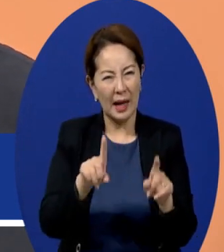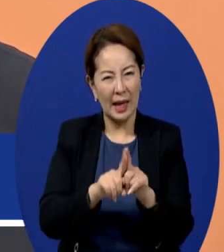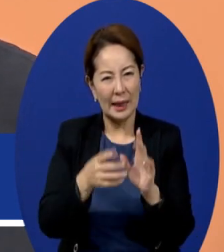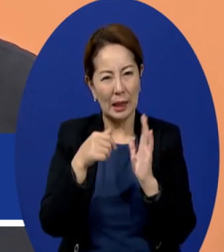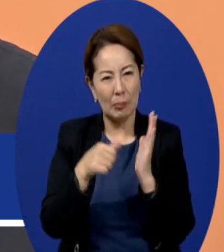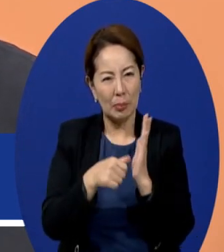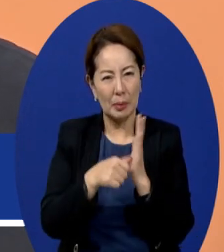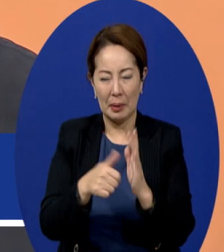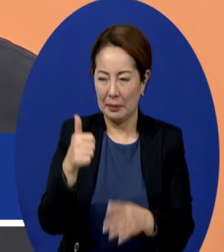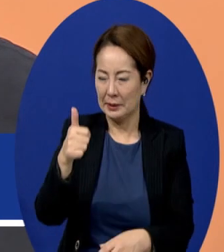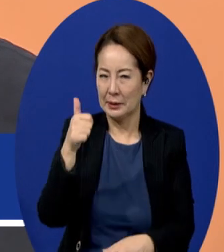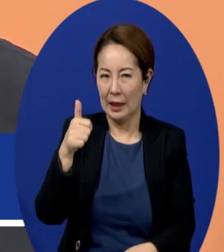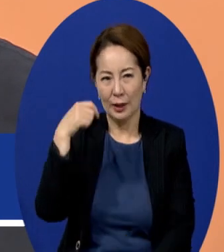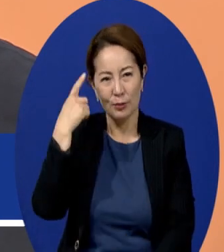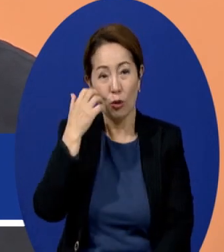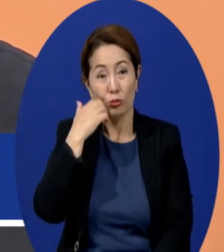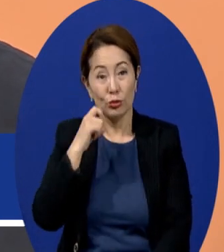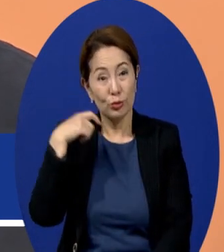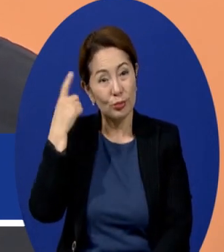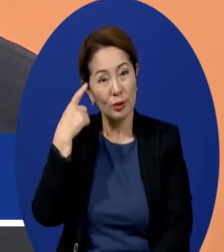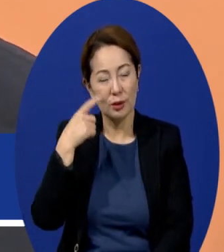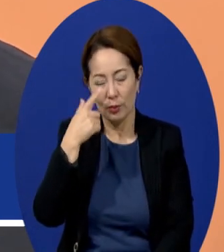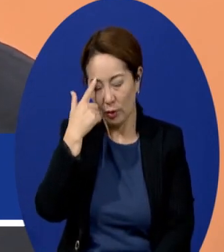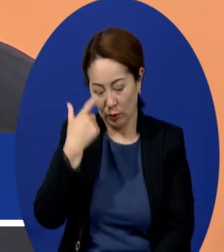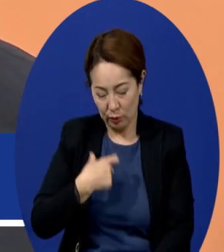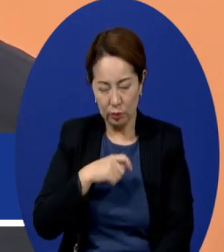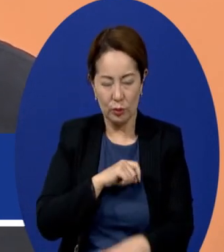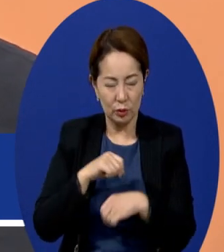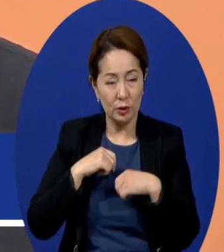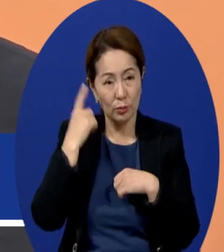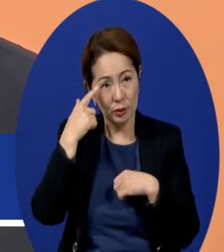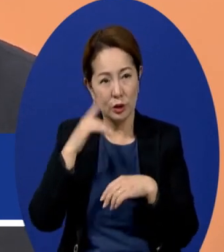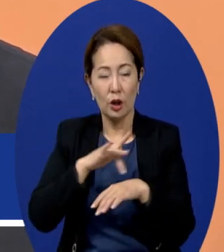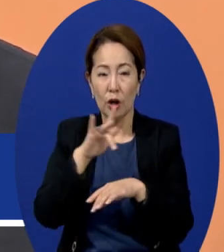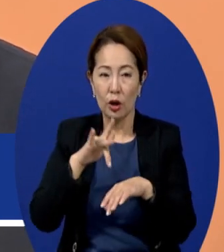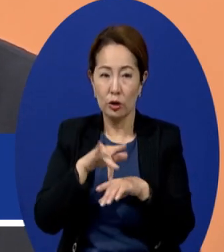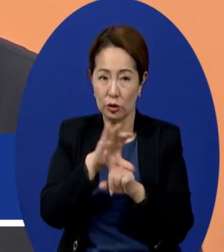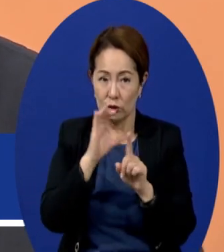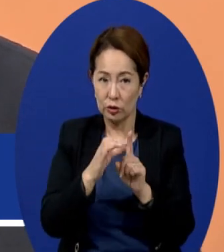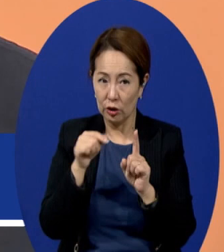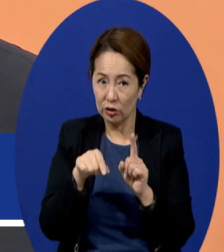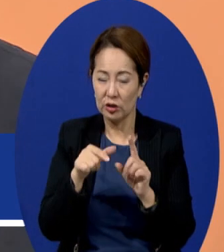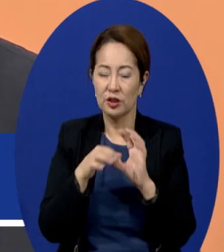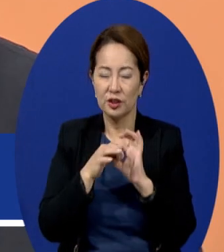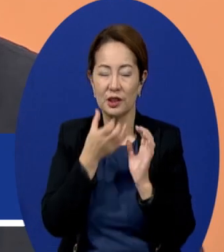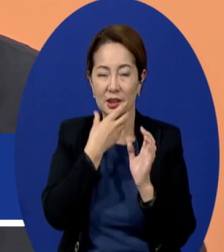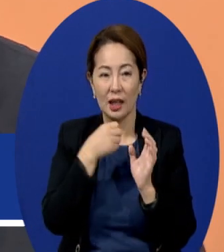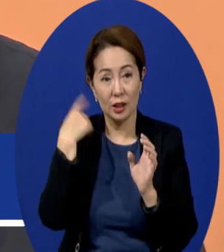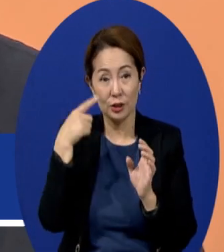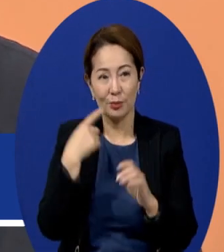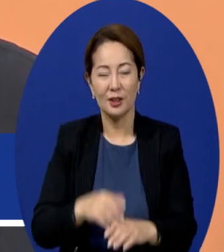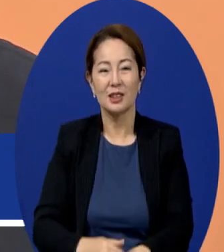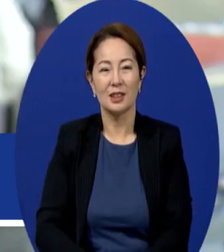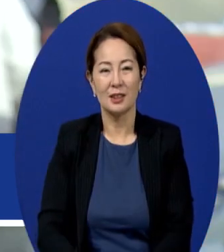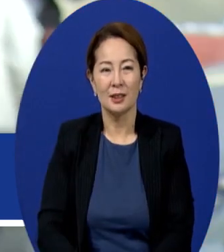их зүгээр юм байна л одоо өндөр настай хүний хөвч гэсэн Монголын иргэний хөвч гэсэн хотынхаа соёлжилт гэсэн одоо их сайхан санагдчихжээ